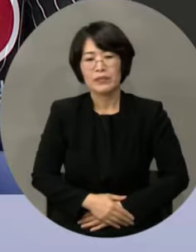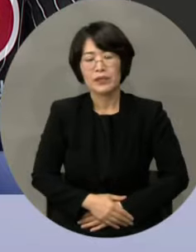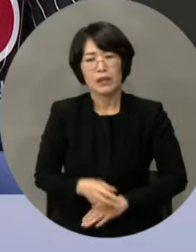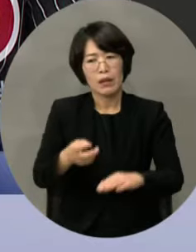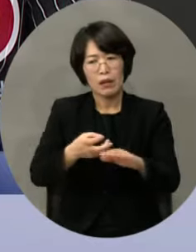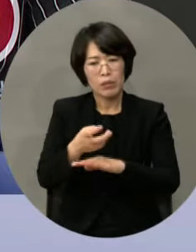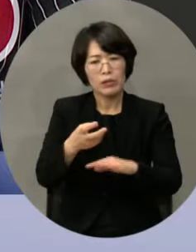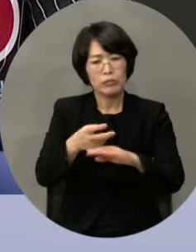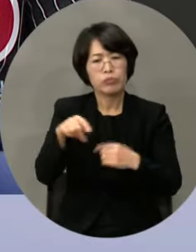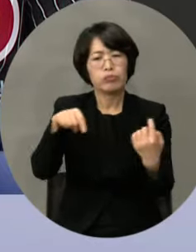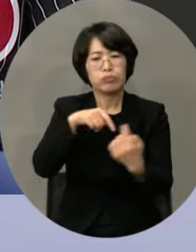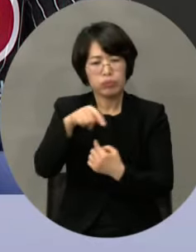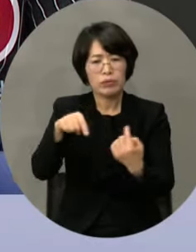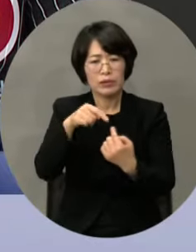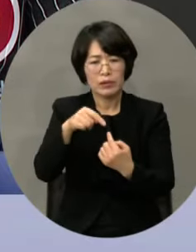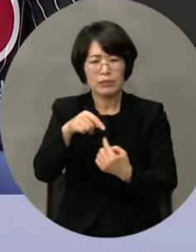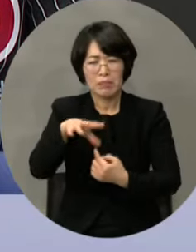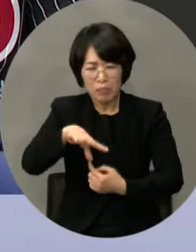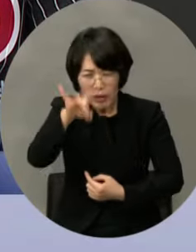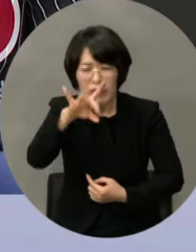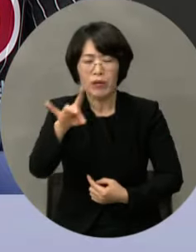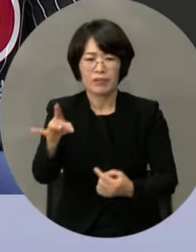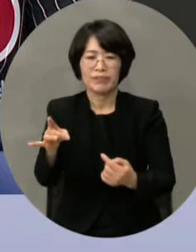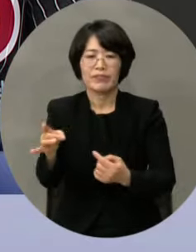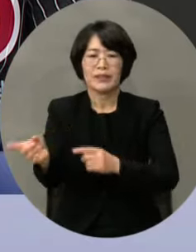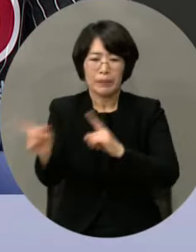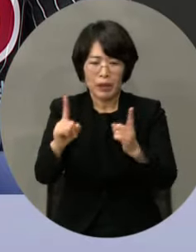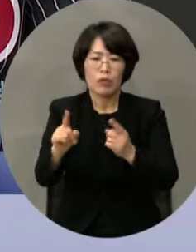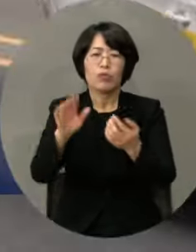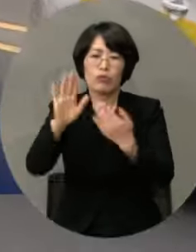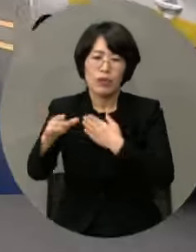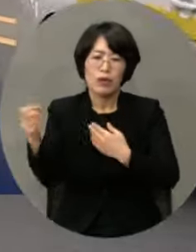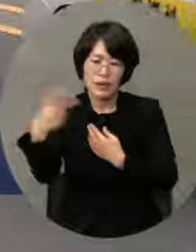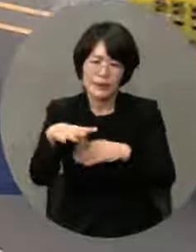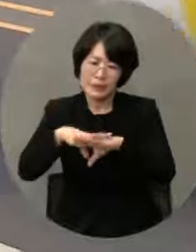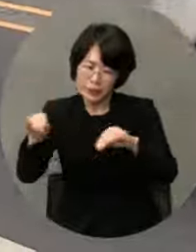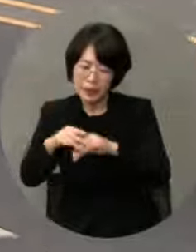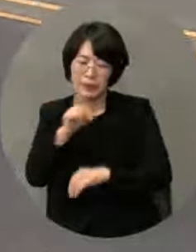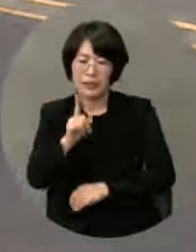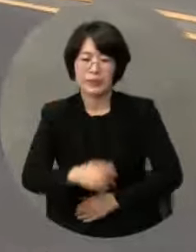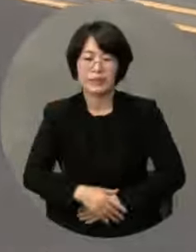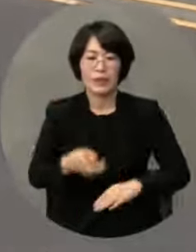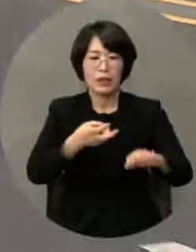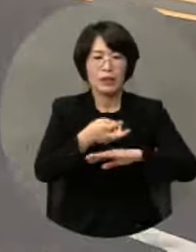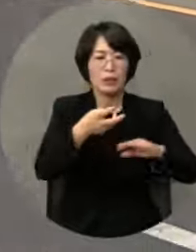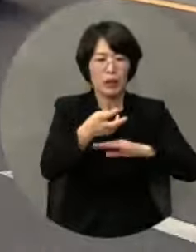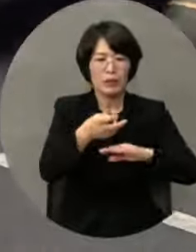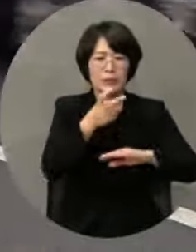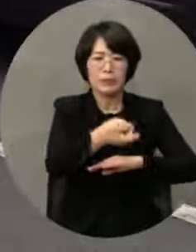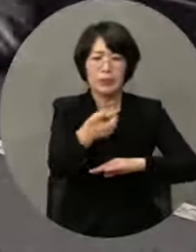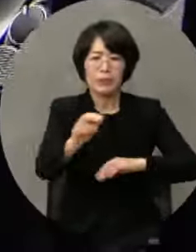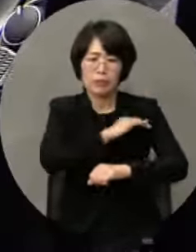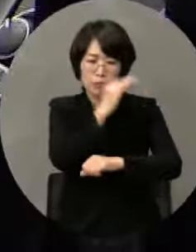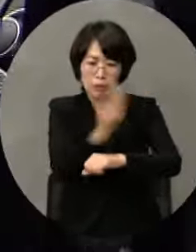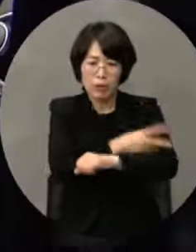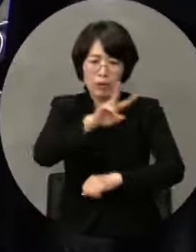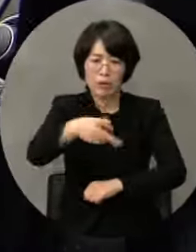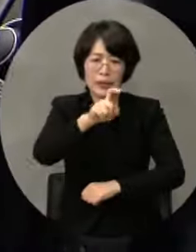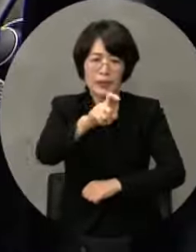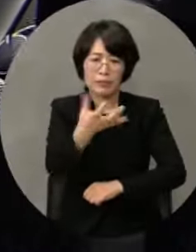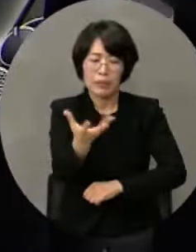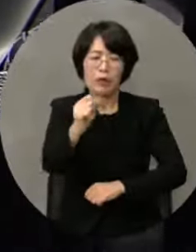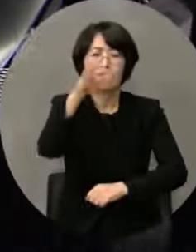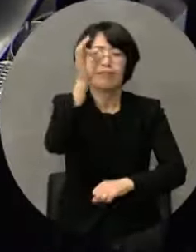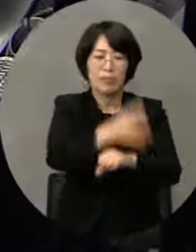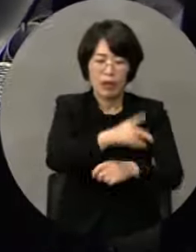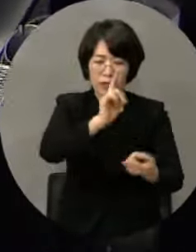그래서 버스 운행을 선정상화한 후에 후 대책 수립을 하자. 시내버스 노선권 210억 원 매입